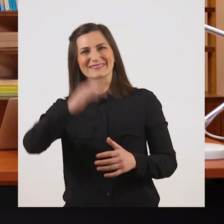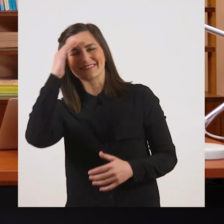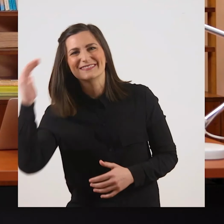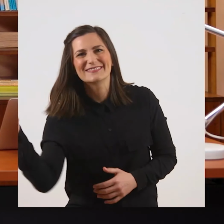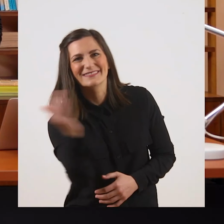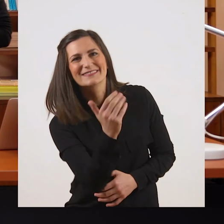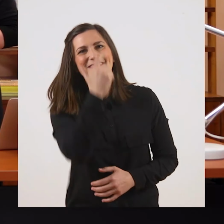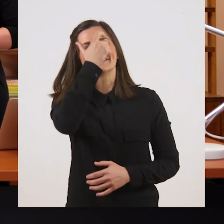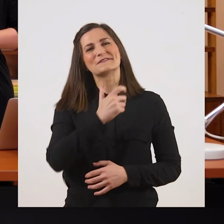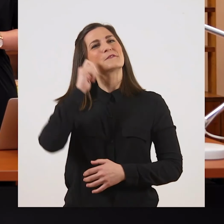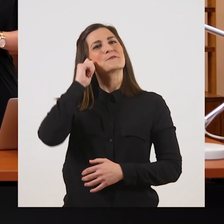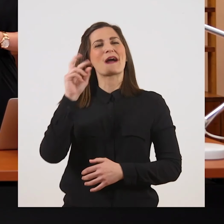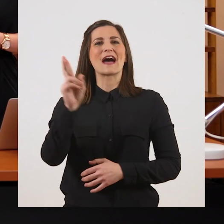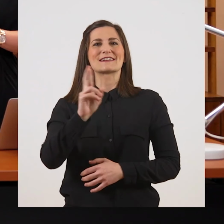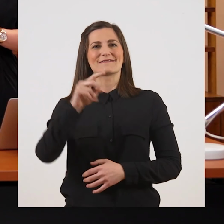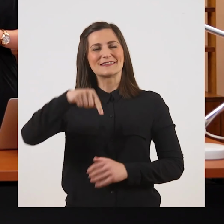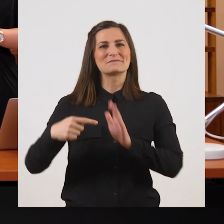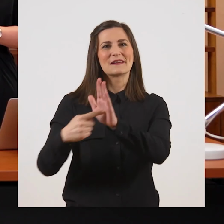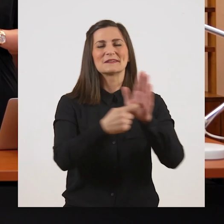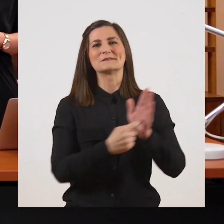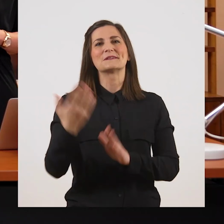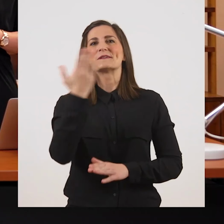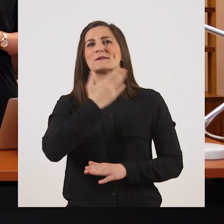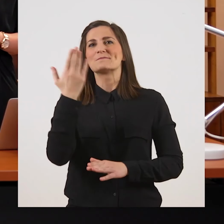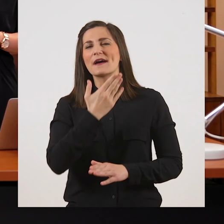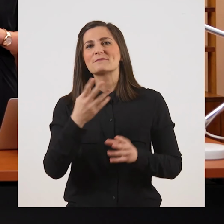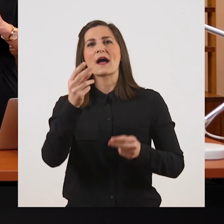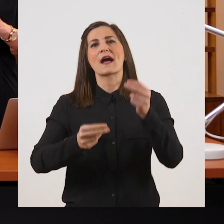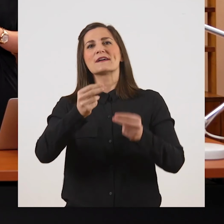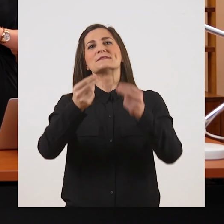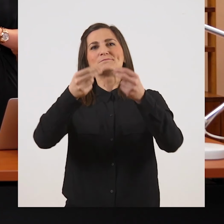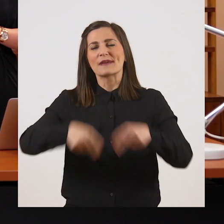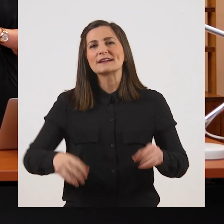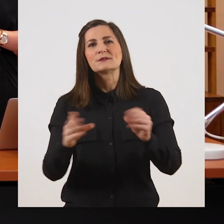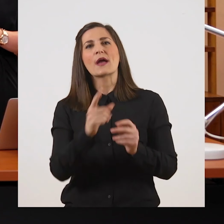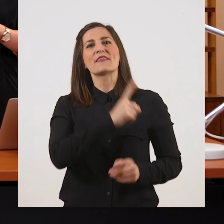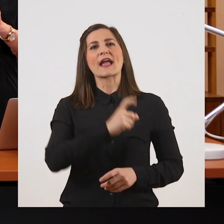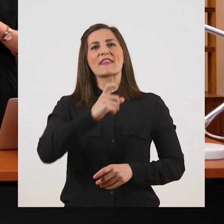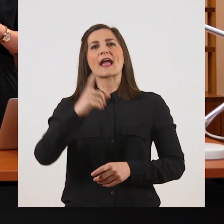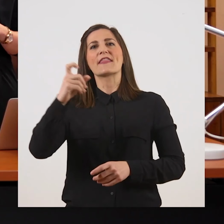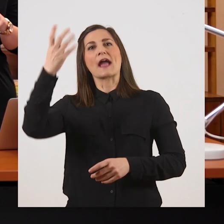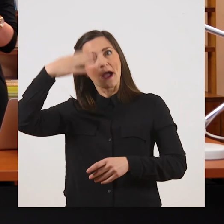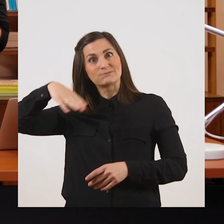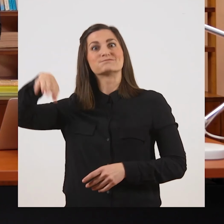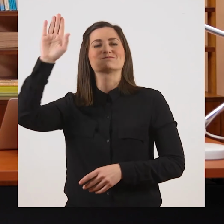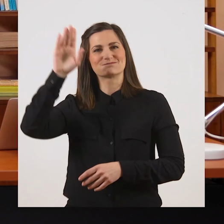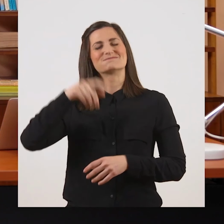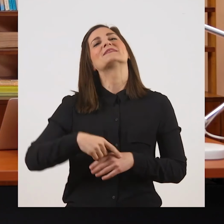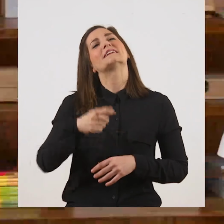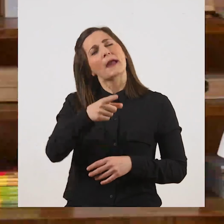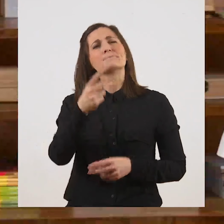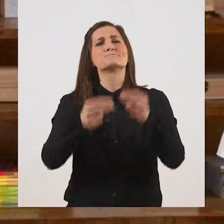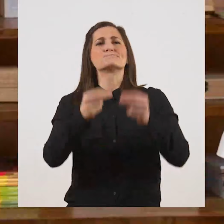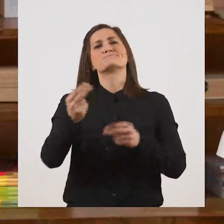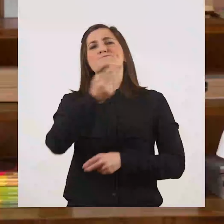Γεια σας παιδιά, είμαι η κυρία Ρενάτα και σήμερα θα δούμε μαζί λίγες πράξεις με το πάτημα στη δεκάδα που έχετε ήδη μάθει και ένα